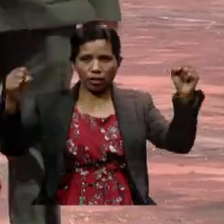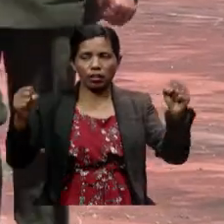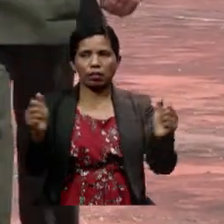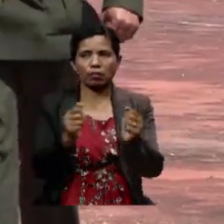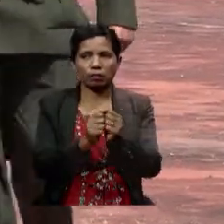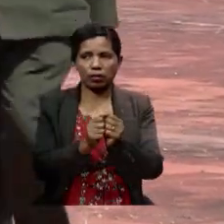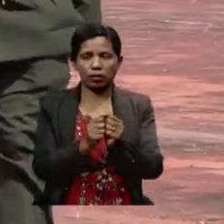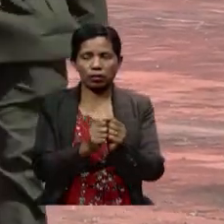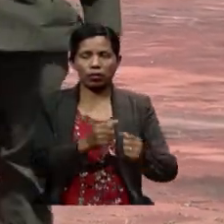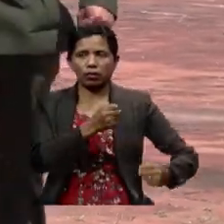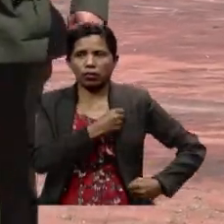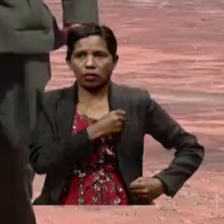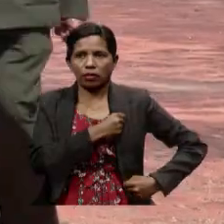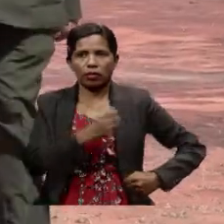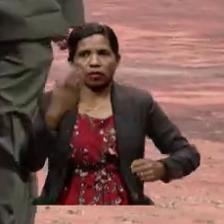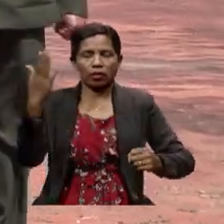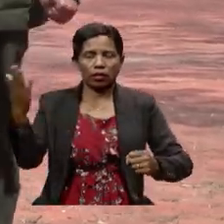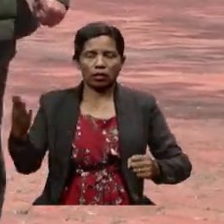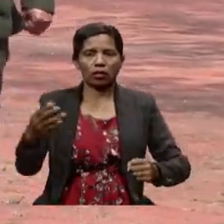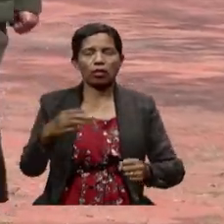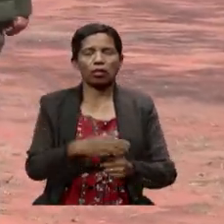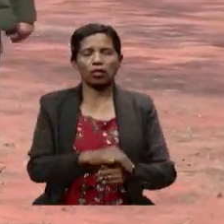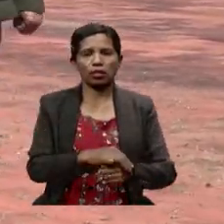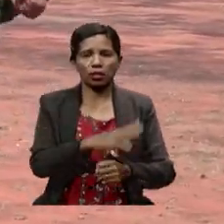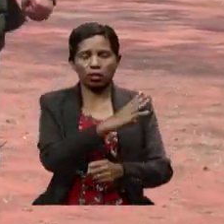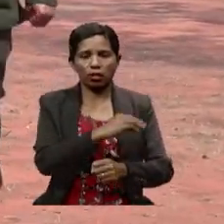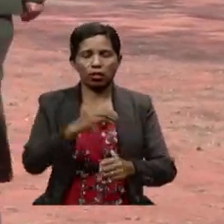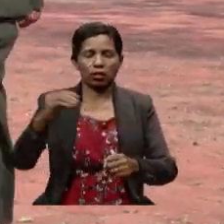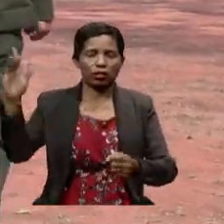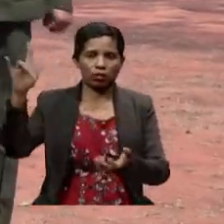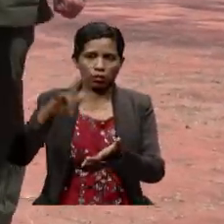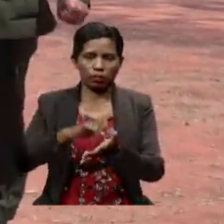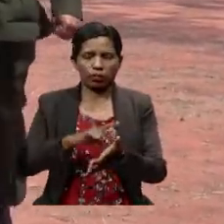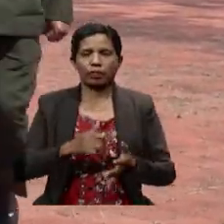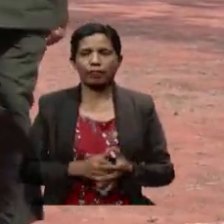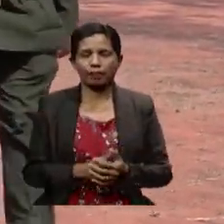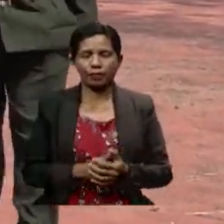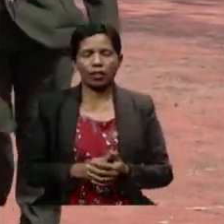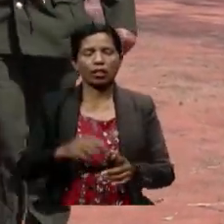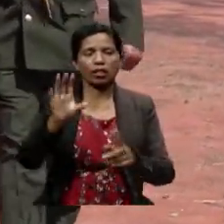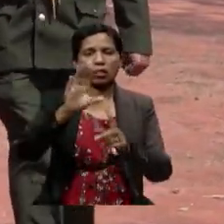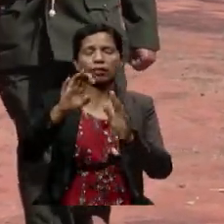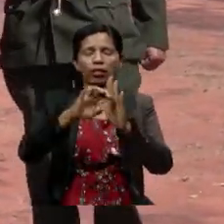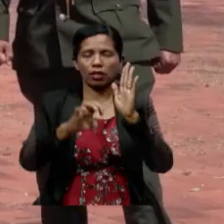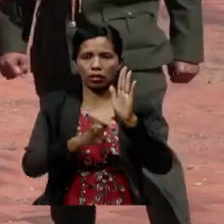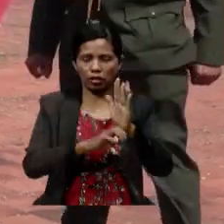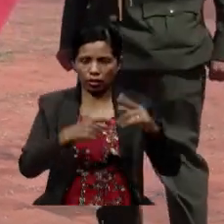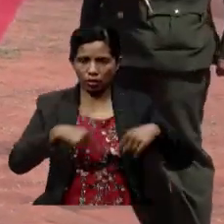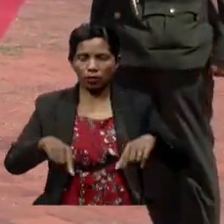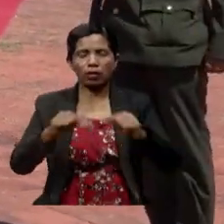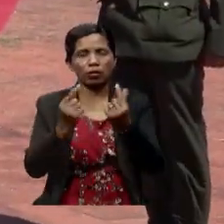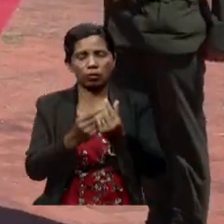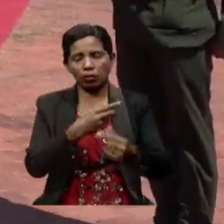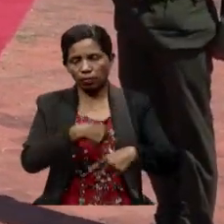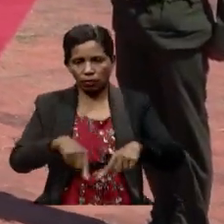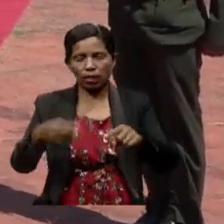ho paramilitar iha aeroportu internasional Presidente Nicolo Lobato Komoro Dili. Se festado ho nia delegasang desloka ba Indonesia maju